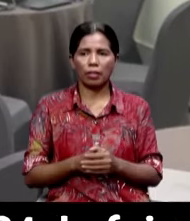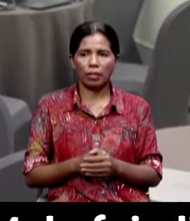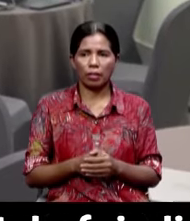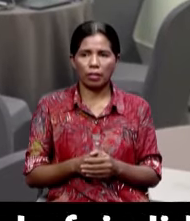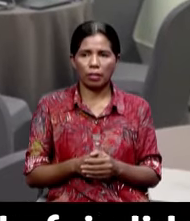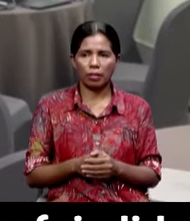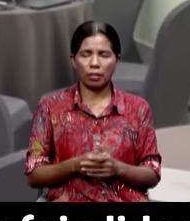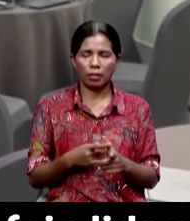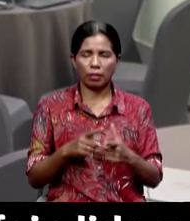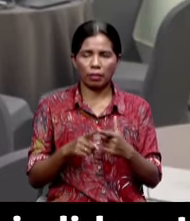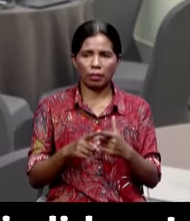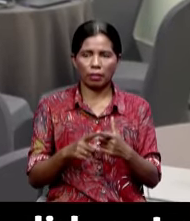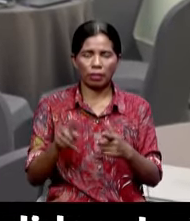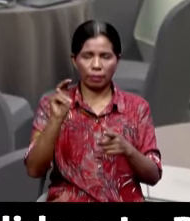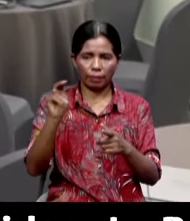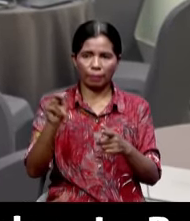incident rate mai be nia